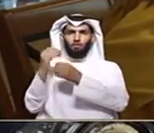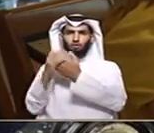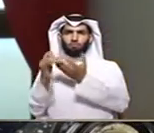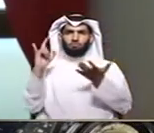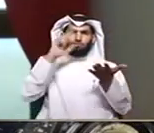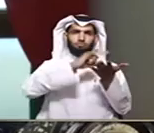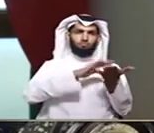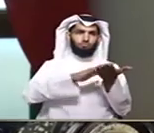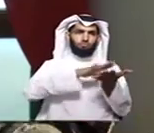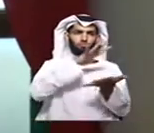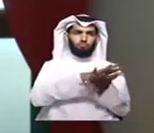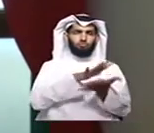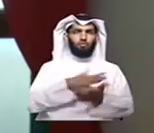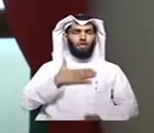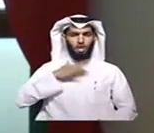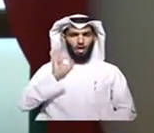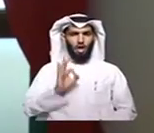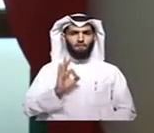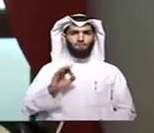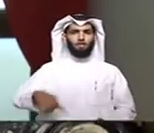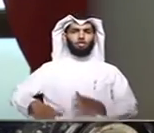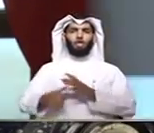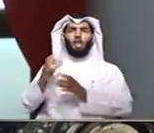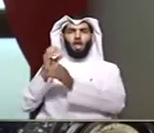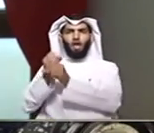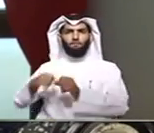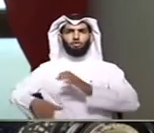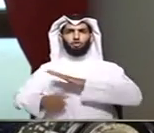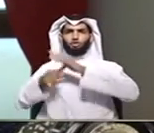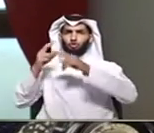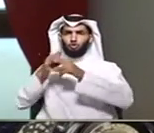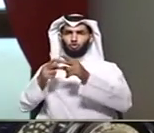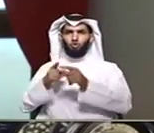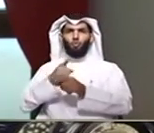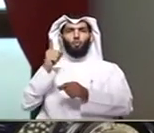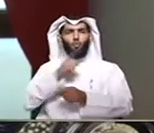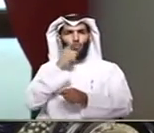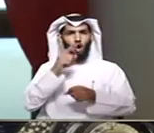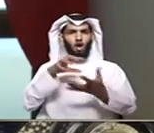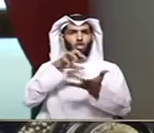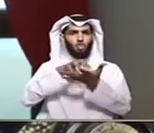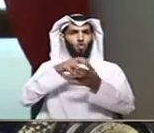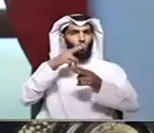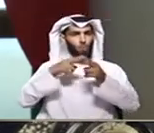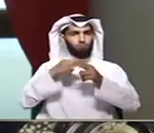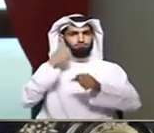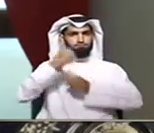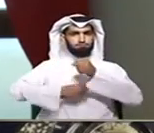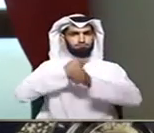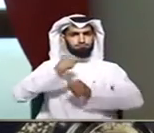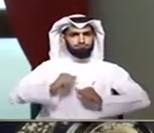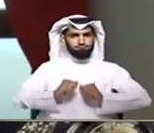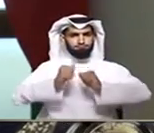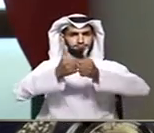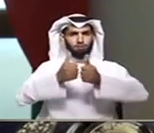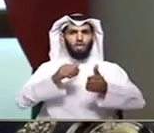واشنطن. أقدر وأثمن جهود سمو الأمير حفظه الله ورعاه ودور دولة الكويت الدبلوماسي الإقليمي الحيوي في الحفاظ على الاستقرار